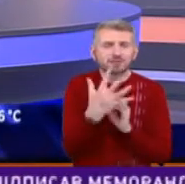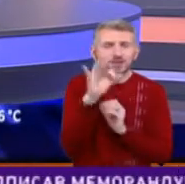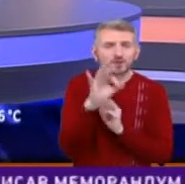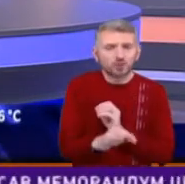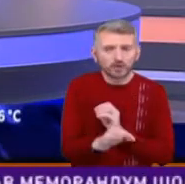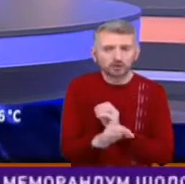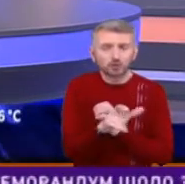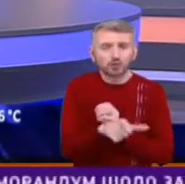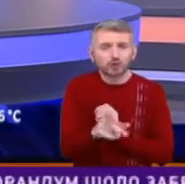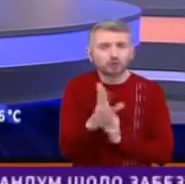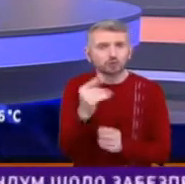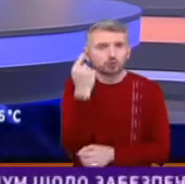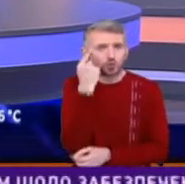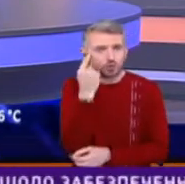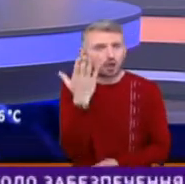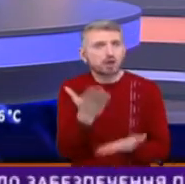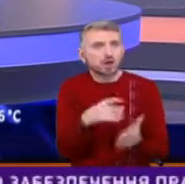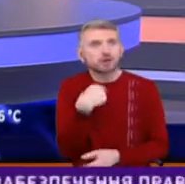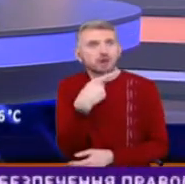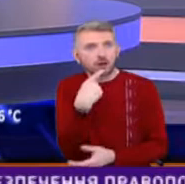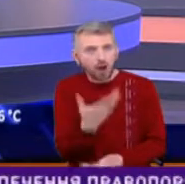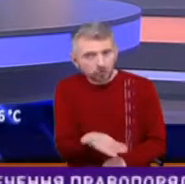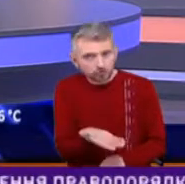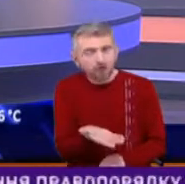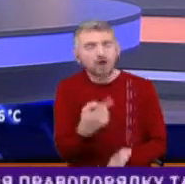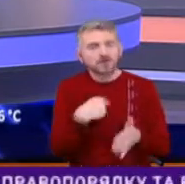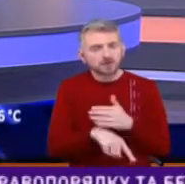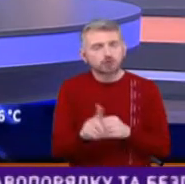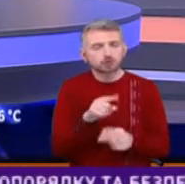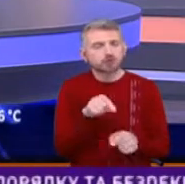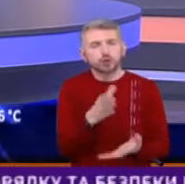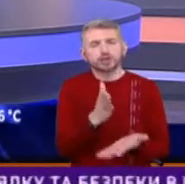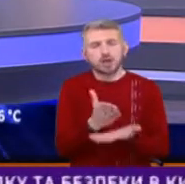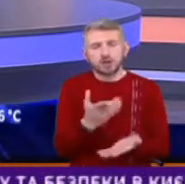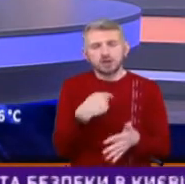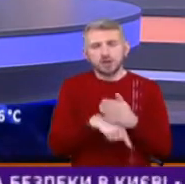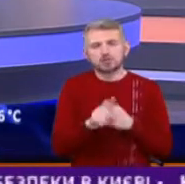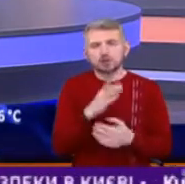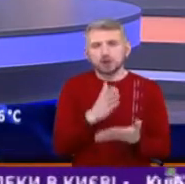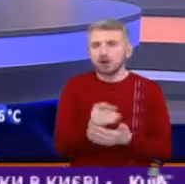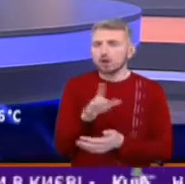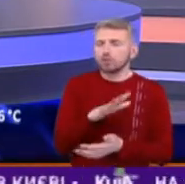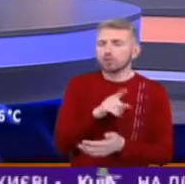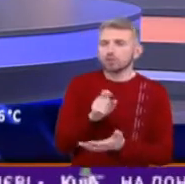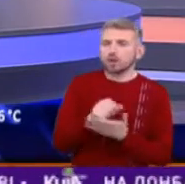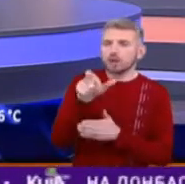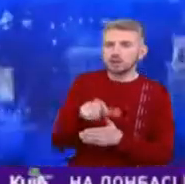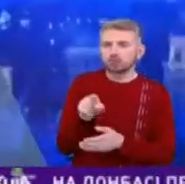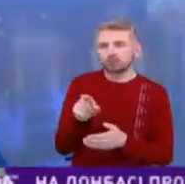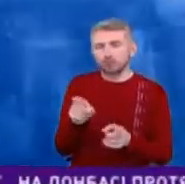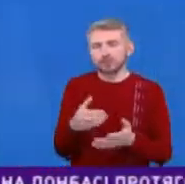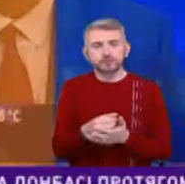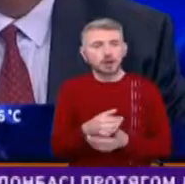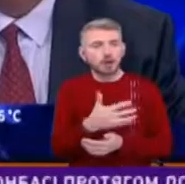10-15% людей, які будуть думати, розкажуть, значить щось воно таке є. Щось там же був той кандидат,